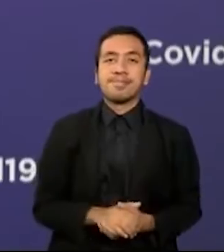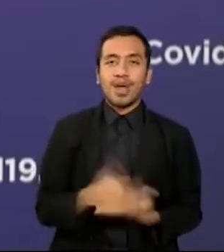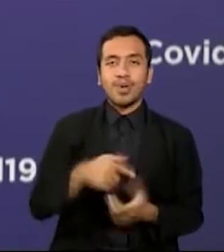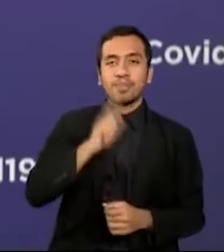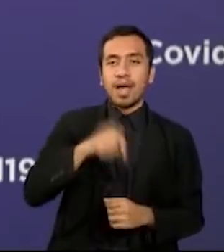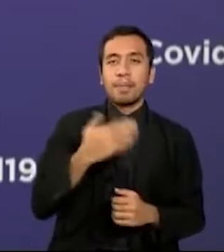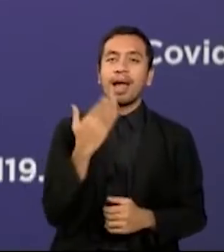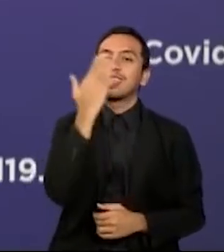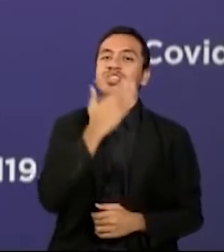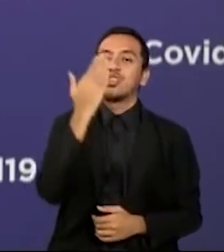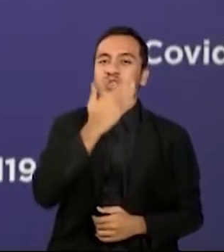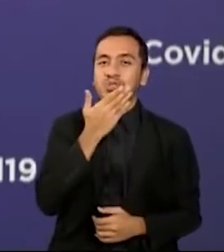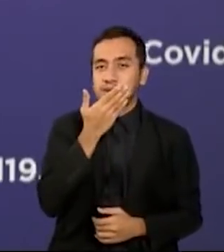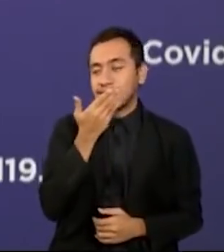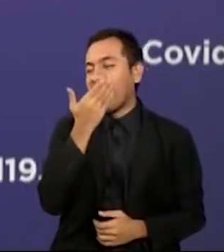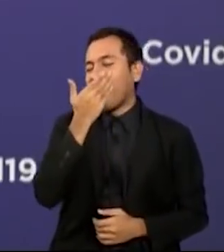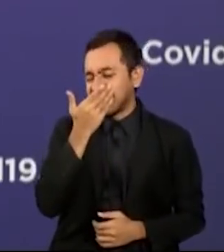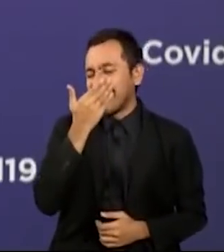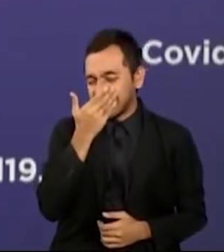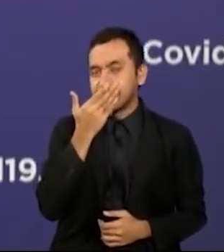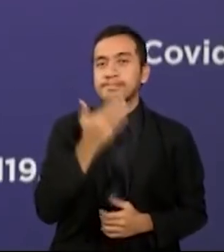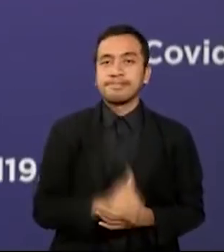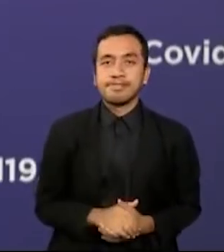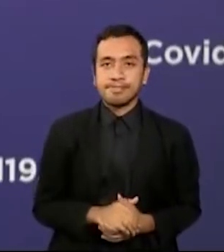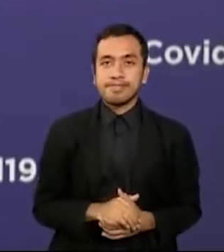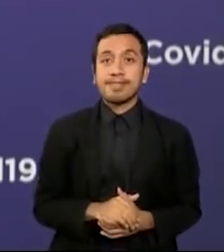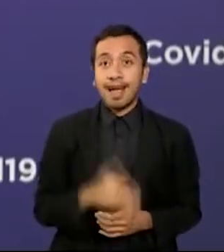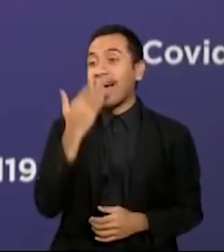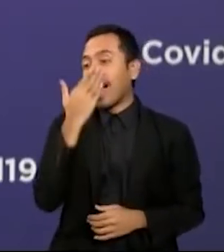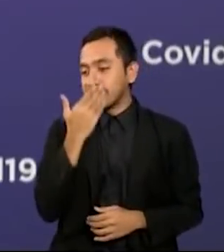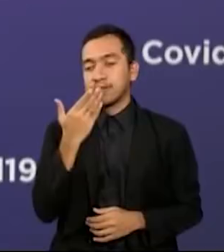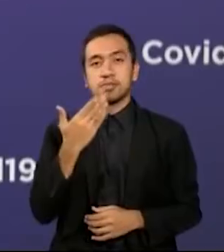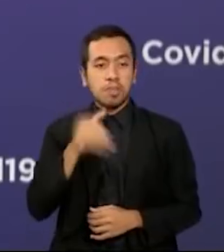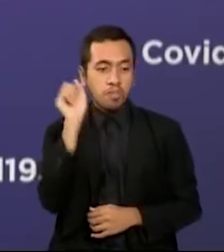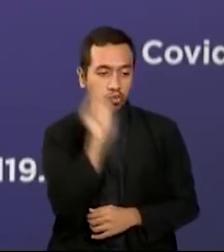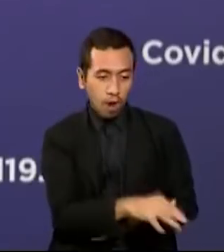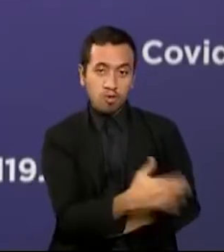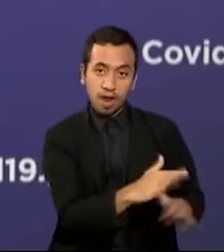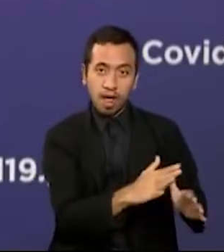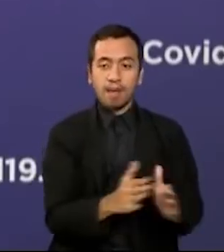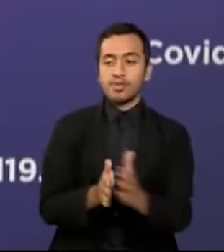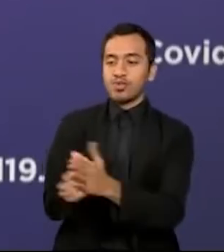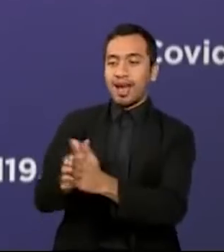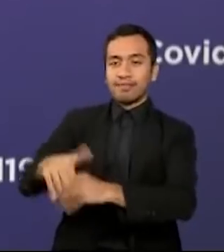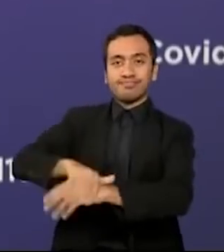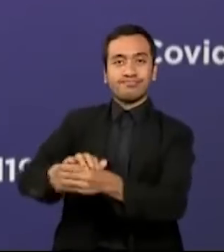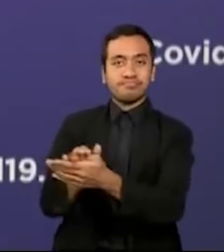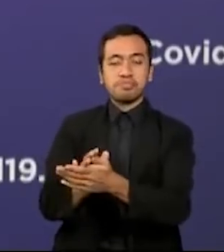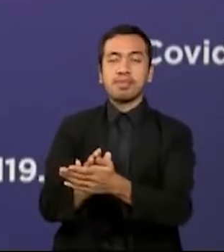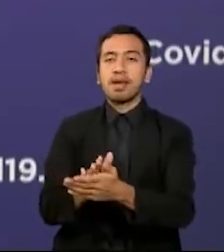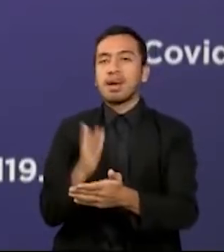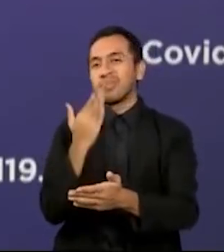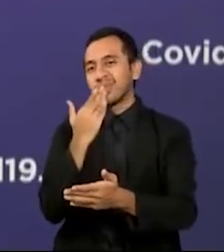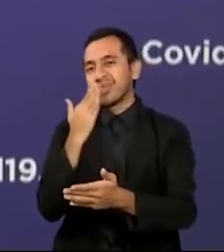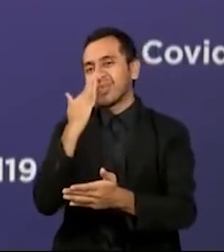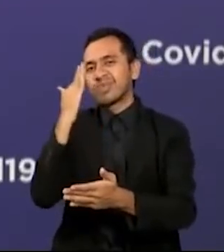gunakanlah kertas tisu pada saat batuk atau bersin. Kemudian segera dibuang tisunya dan cuci tangan, tidak menyentuh mulut, mata,